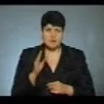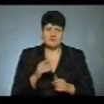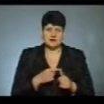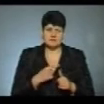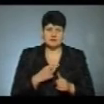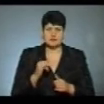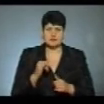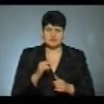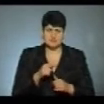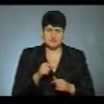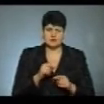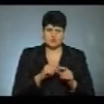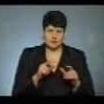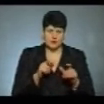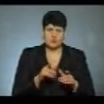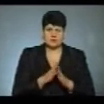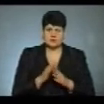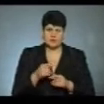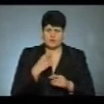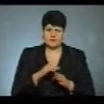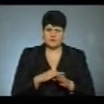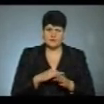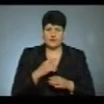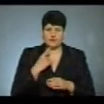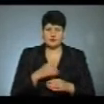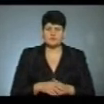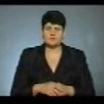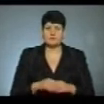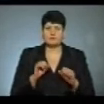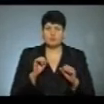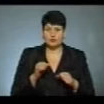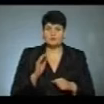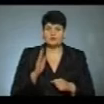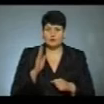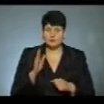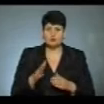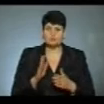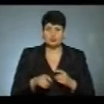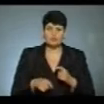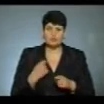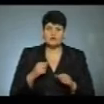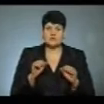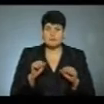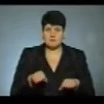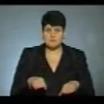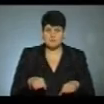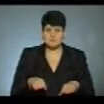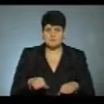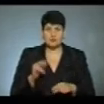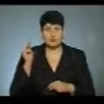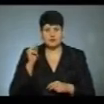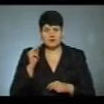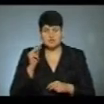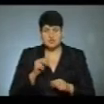Ігоря Герети просить не називати її прізвища. Каже, можуть в майбутньому бути порушені права у